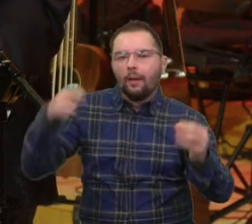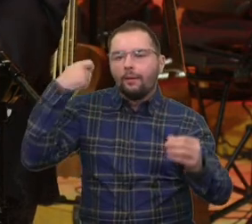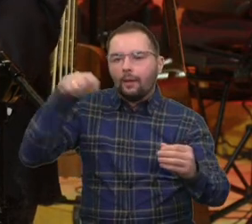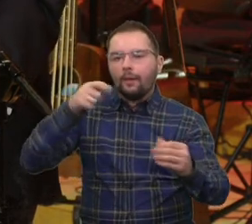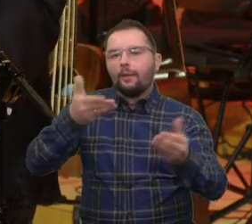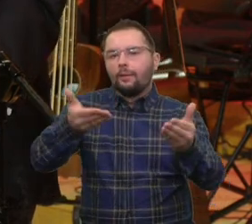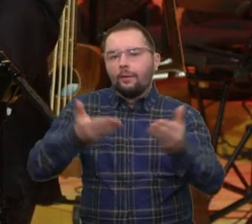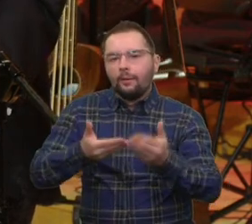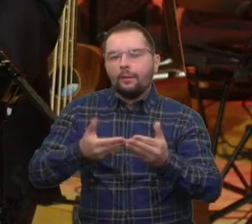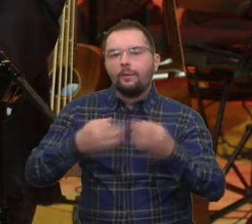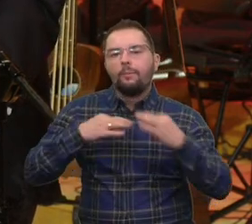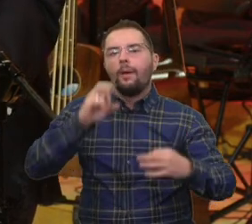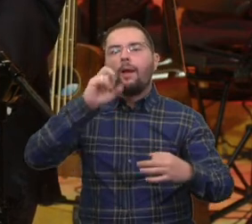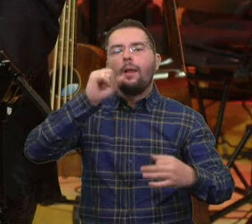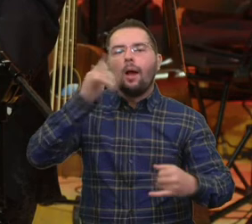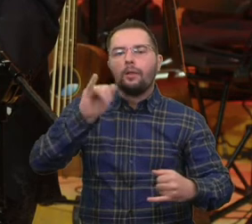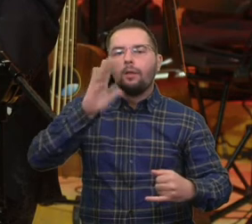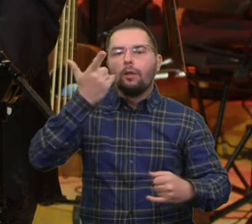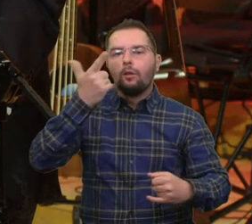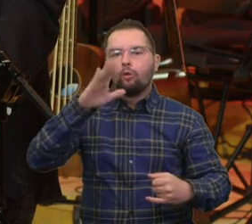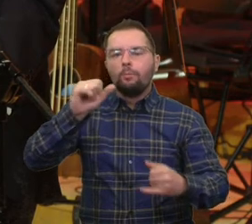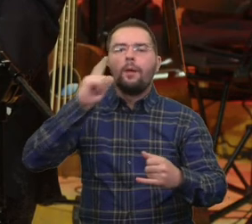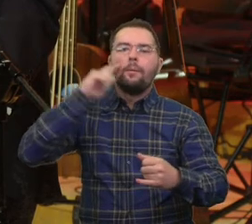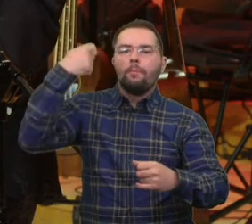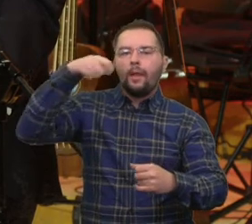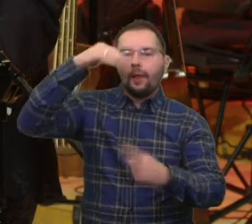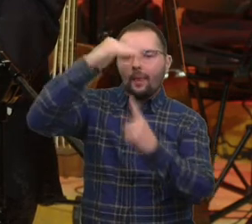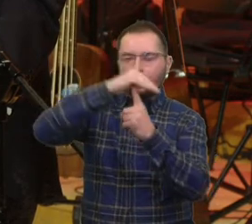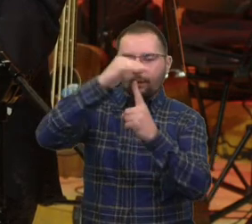na scenę. Pan Andrzej Dziuba, prezydent Tychów.